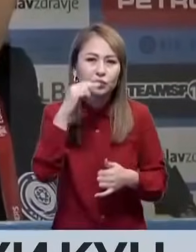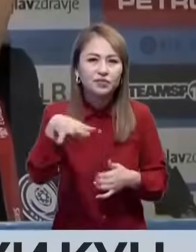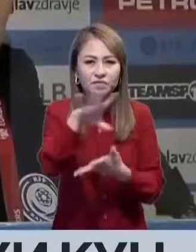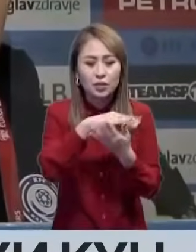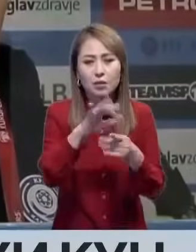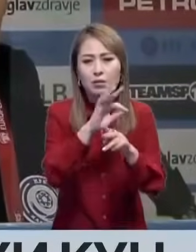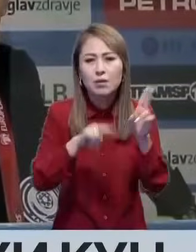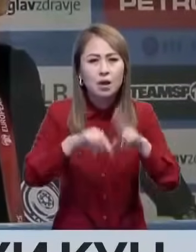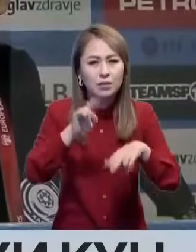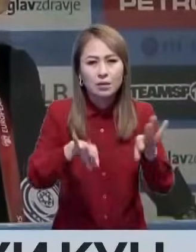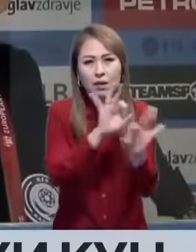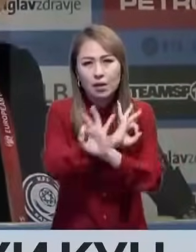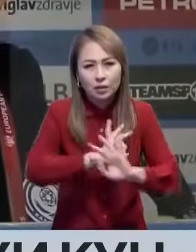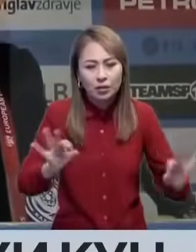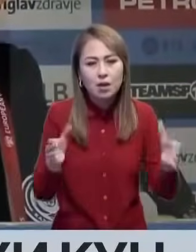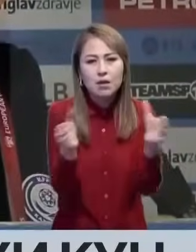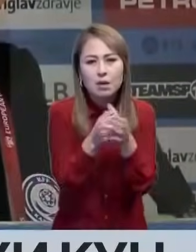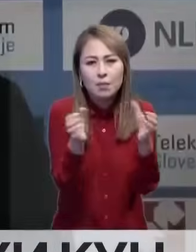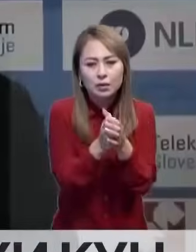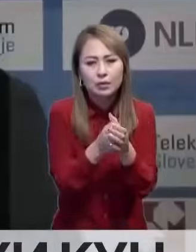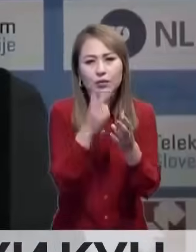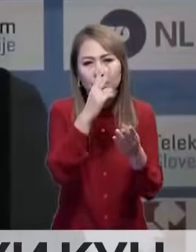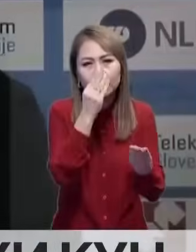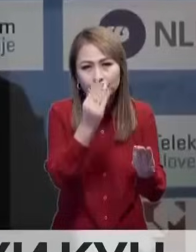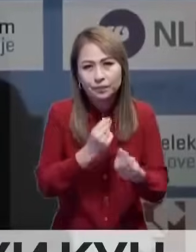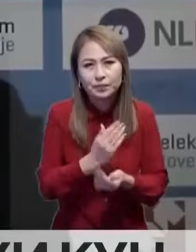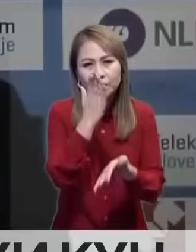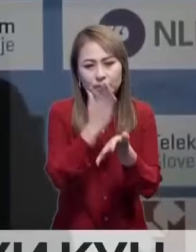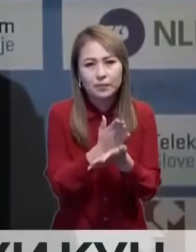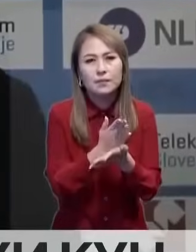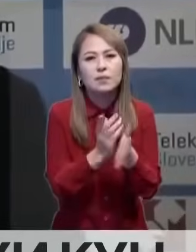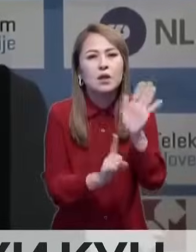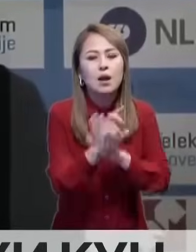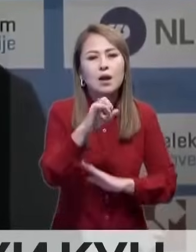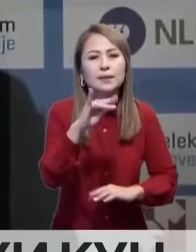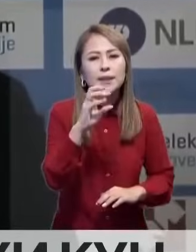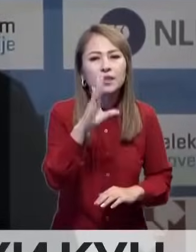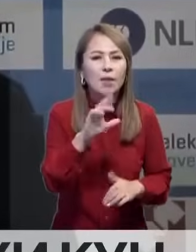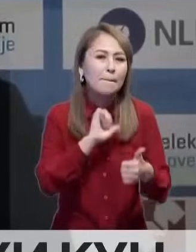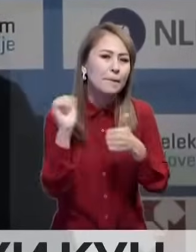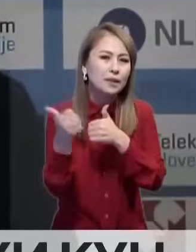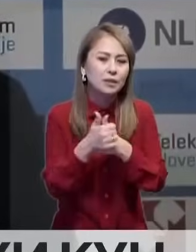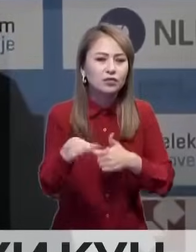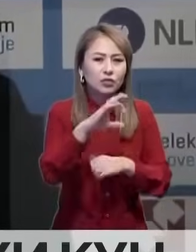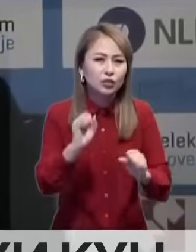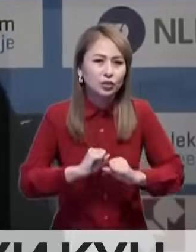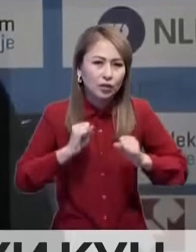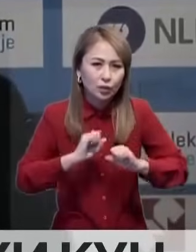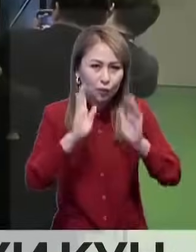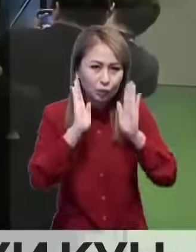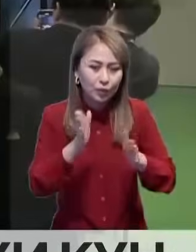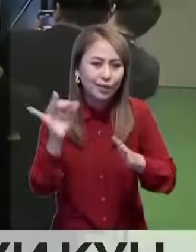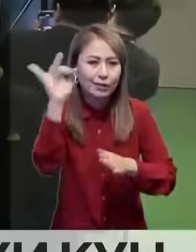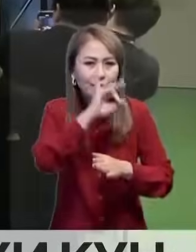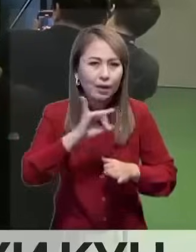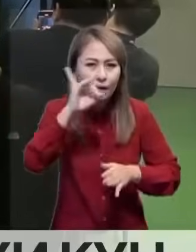күйі жақсы, командадағы атмосфера керемет екенін аңғардық. Бас бапкер Магомед Адиев алдағы матчта барын салатын және